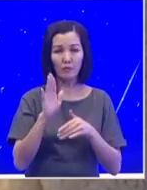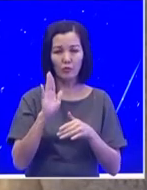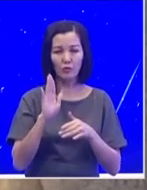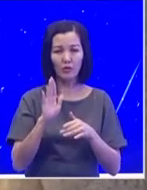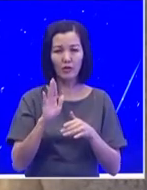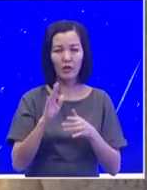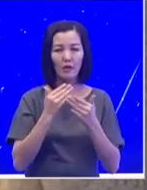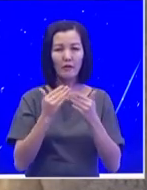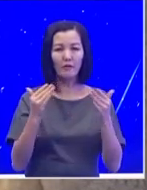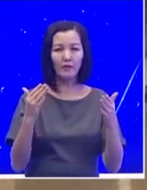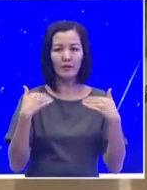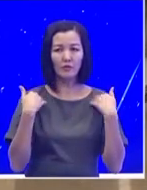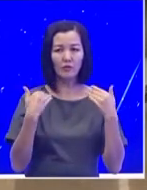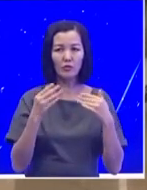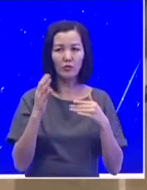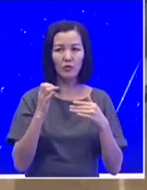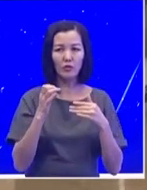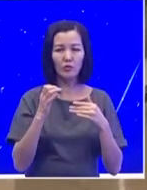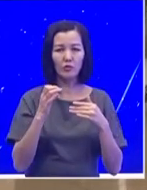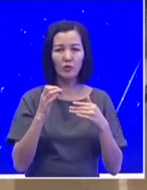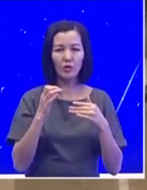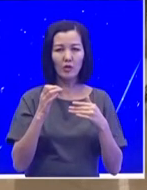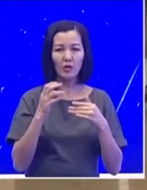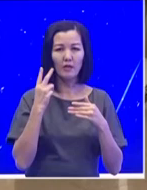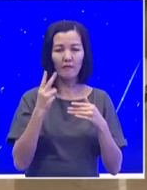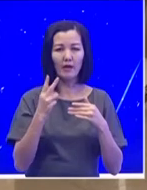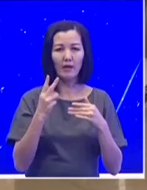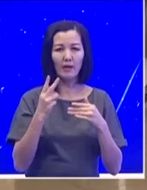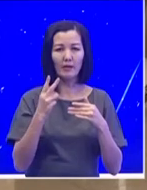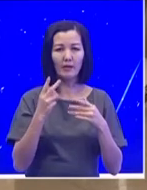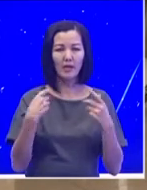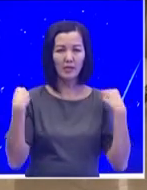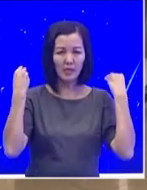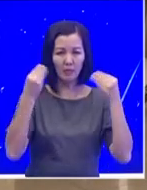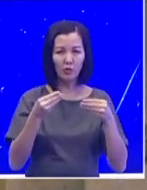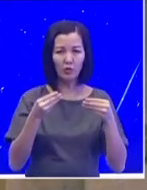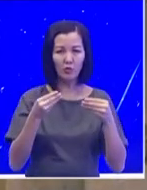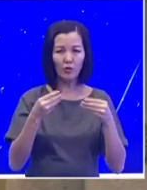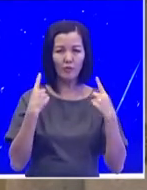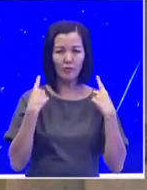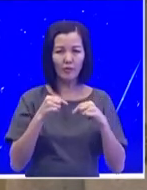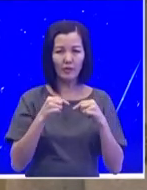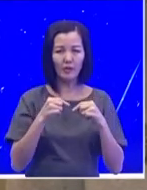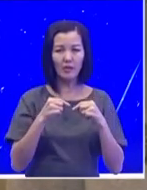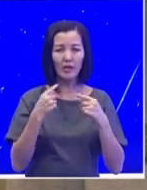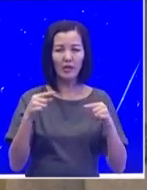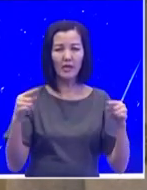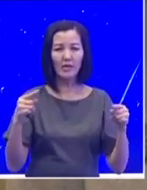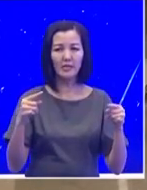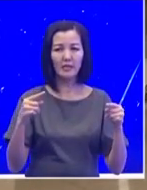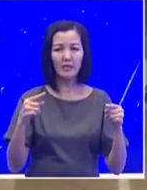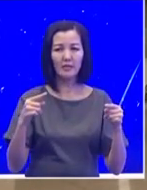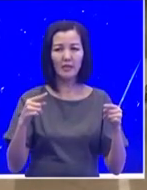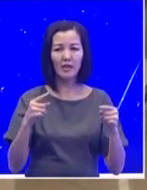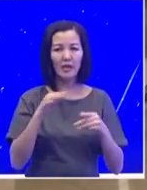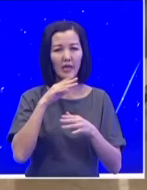На выставке представлено около 400 моделей. То есть есть модели с капюшоном, с английским воротником, со стойками. Также присутствует вся палитра